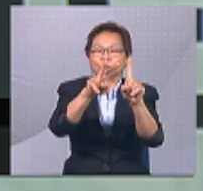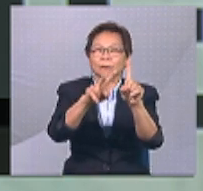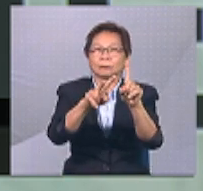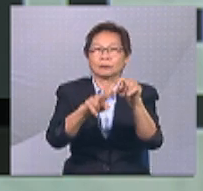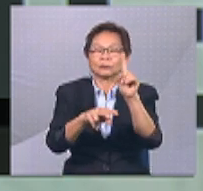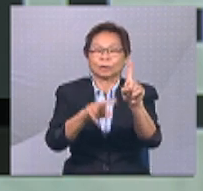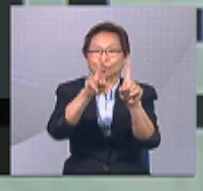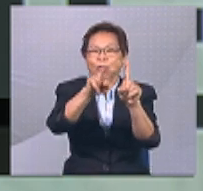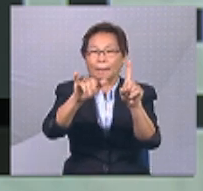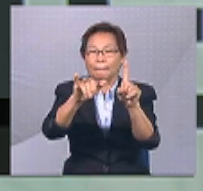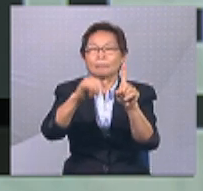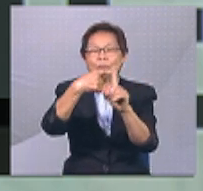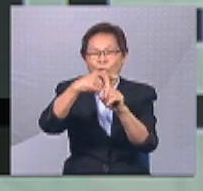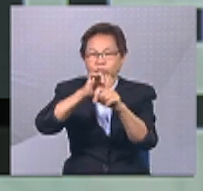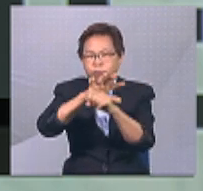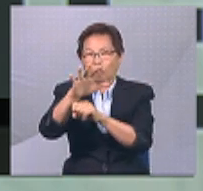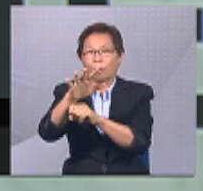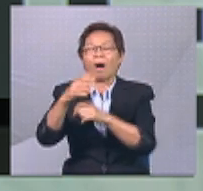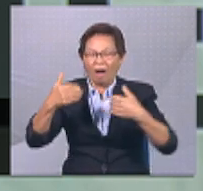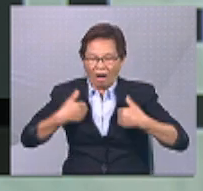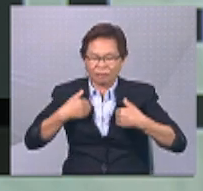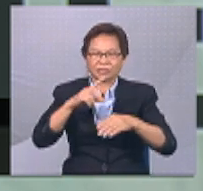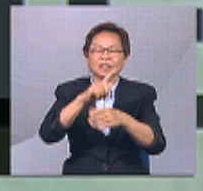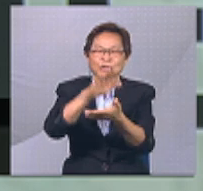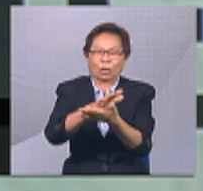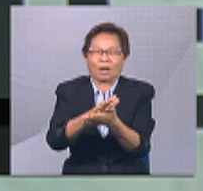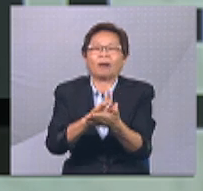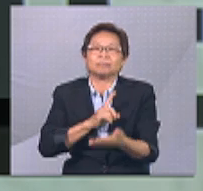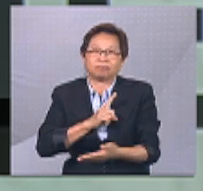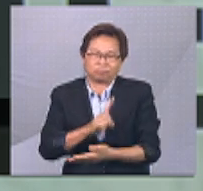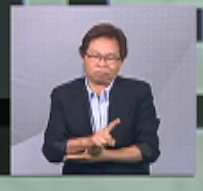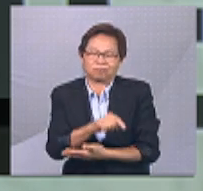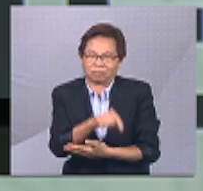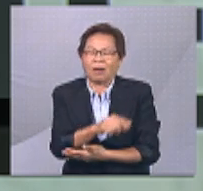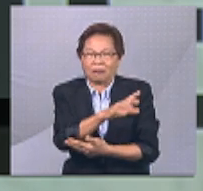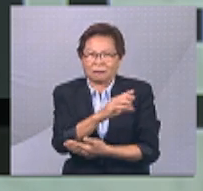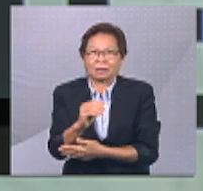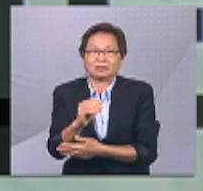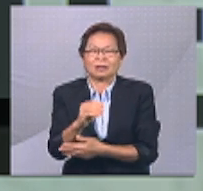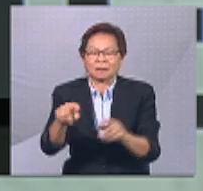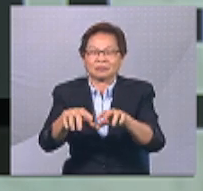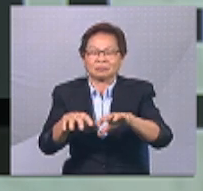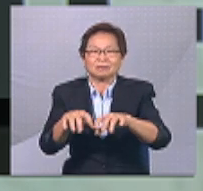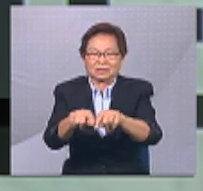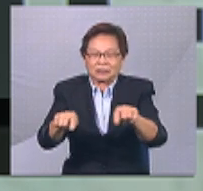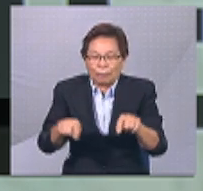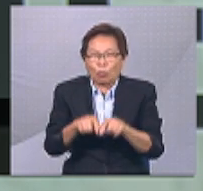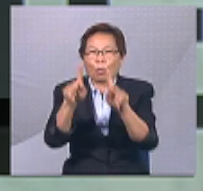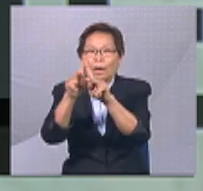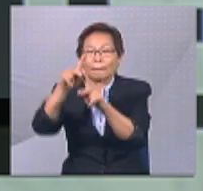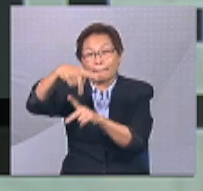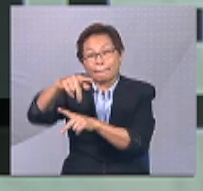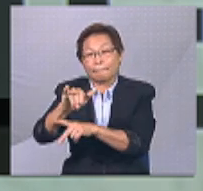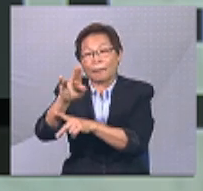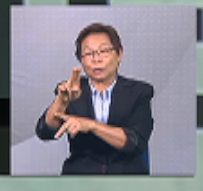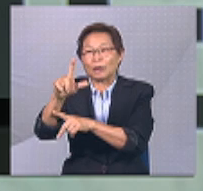126 kes positif didapati di Madrasah Tahfiz dan di kawasan Kampung Payu